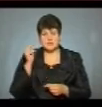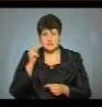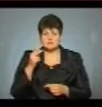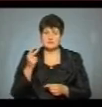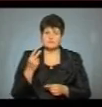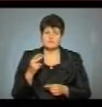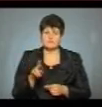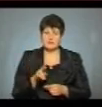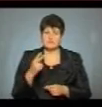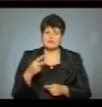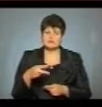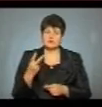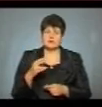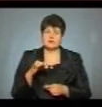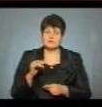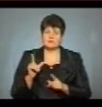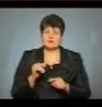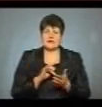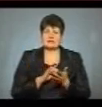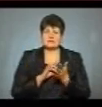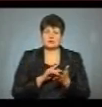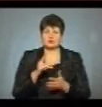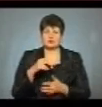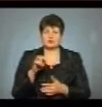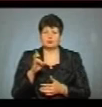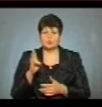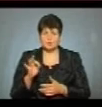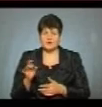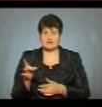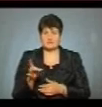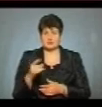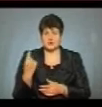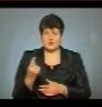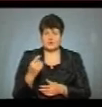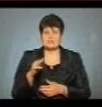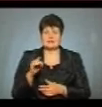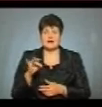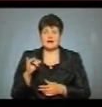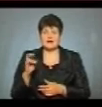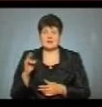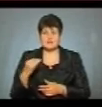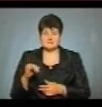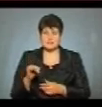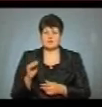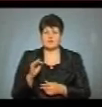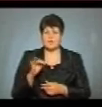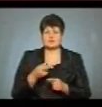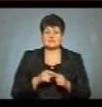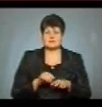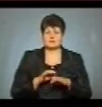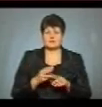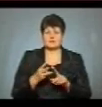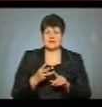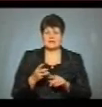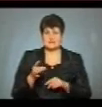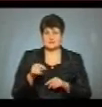22 листопада, учасники табору поїдуть на екскурсію в Дубно Рівненської області, в Тараканівський форт. Такі канікули для дітей проводять втретє